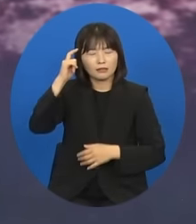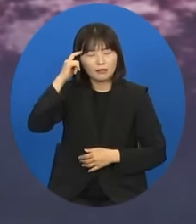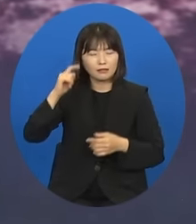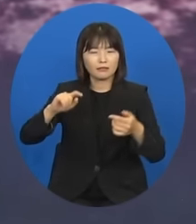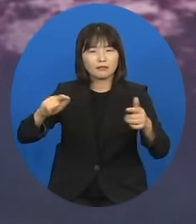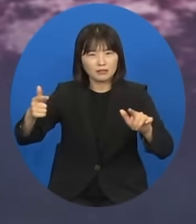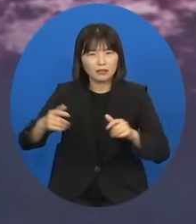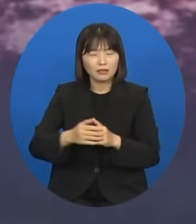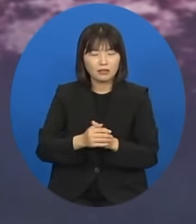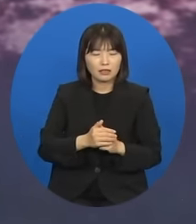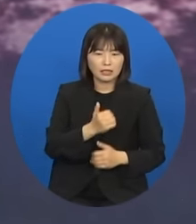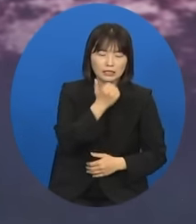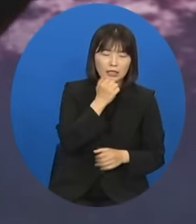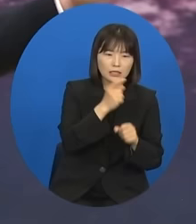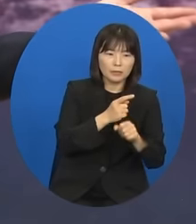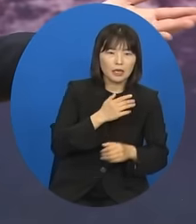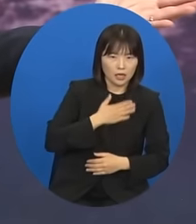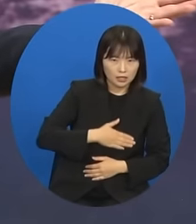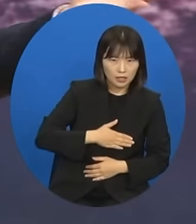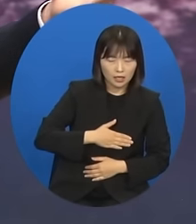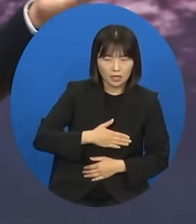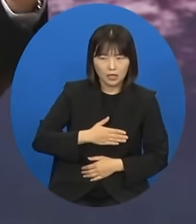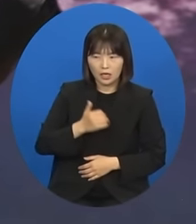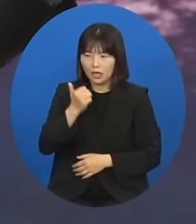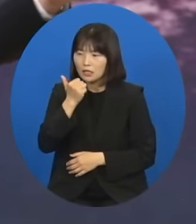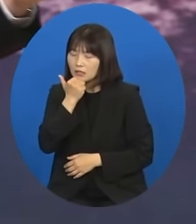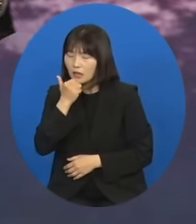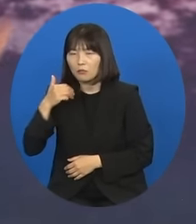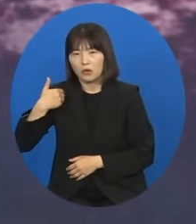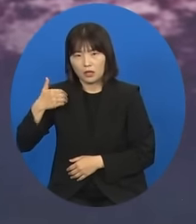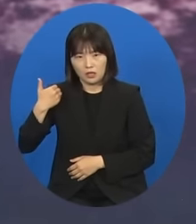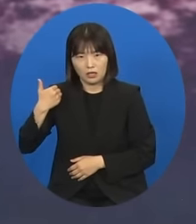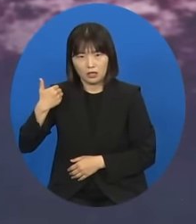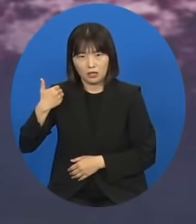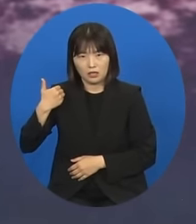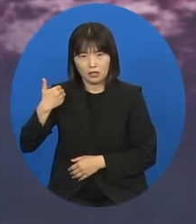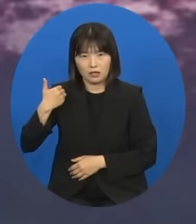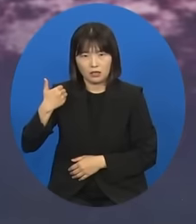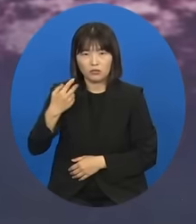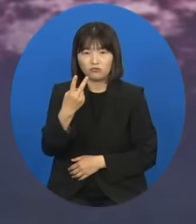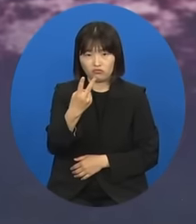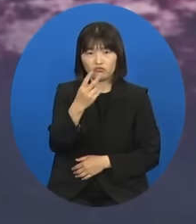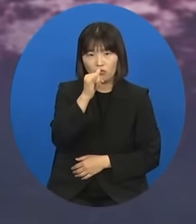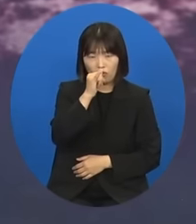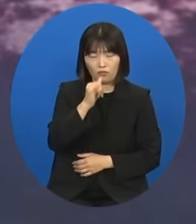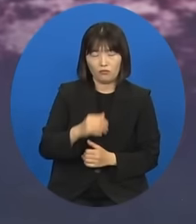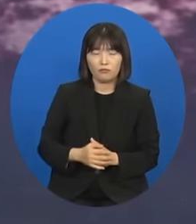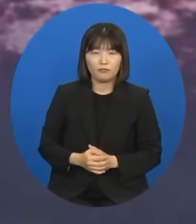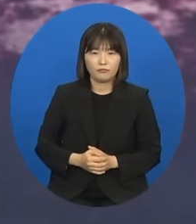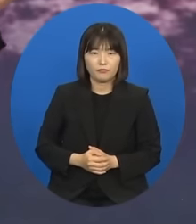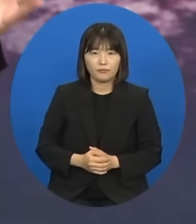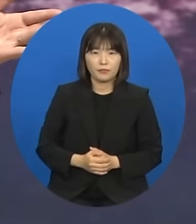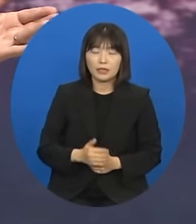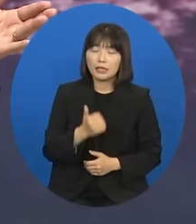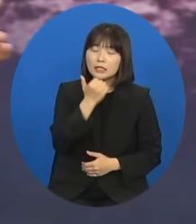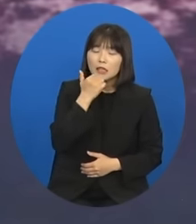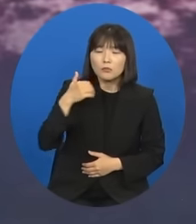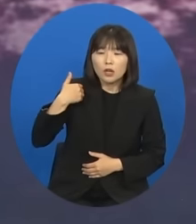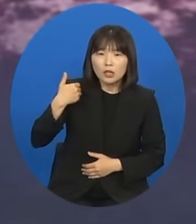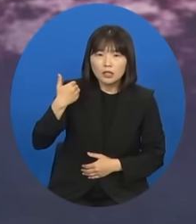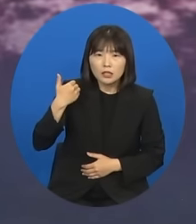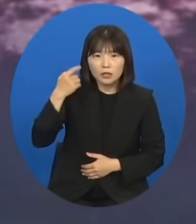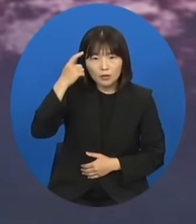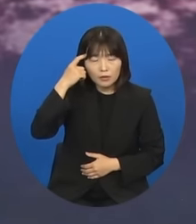알고 있었다는 쪽과 이삭이 몰랐다는 쪽과 이렇게 둘로 갈려요 이삭이 몰랐다고 주장한 이유는 그거예요